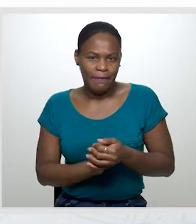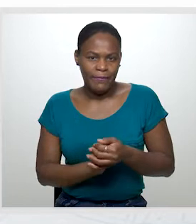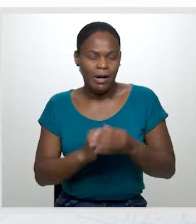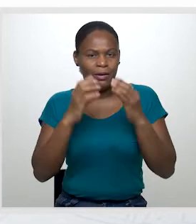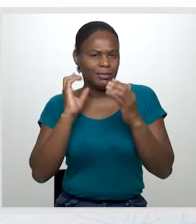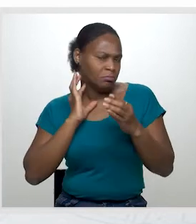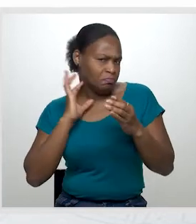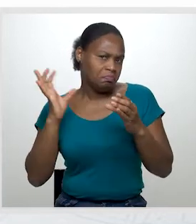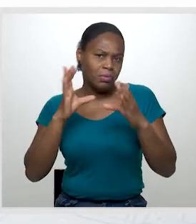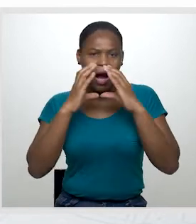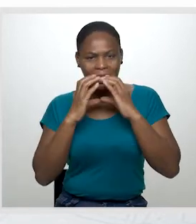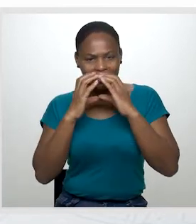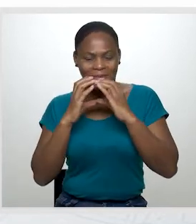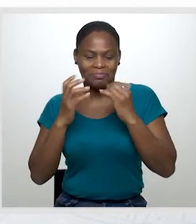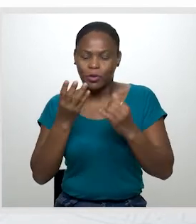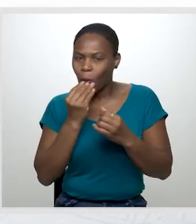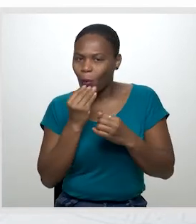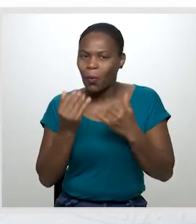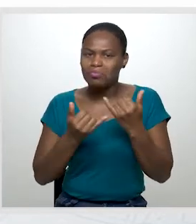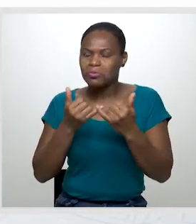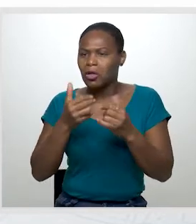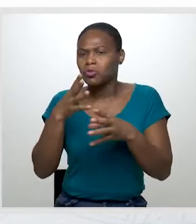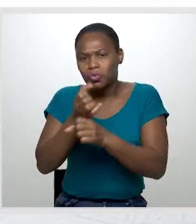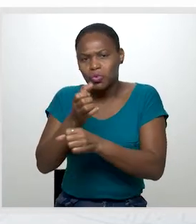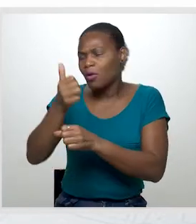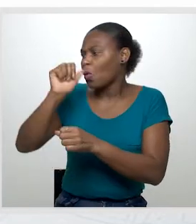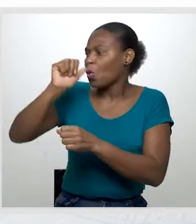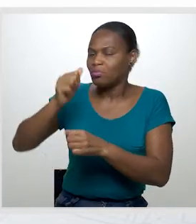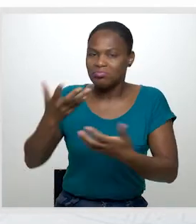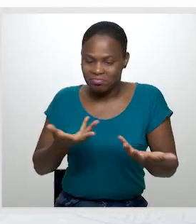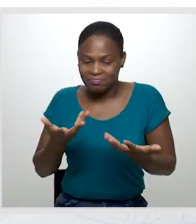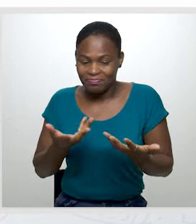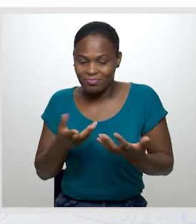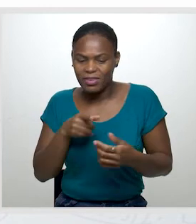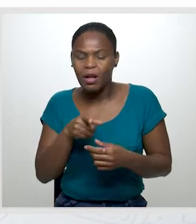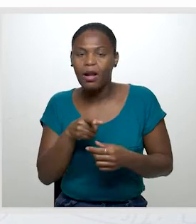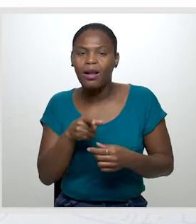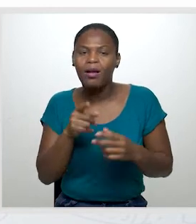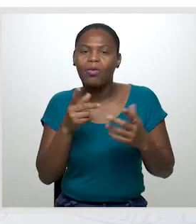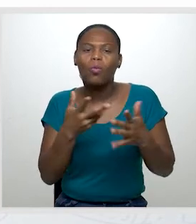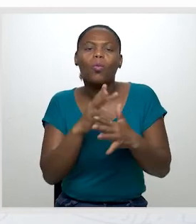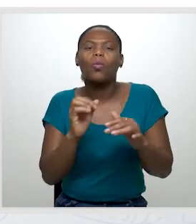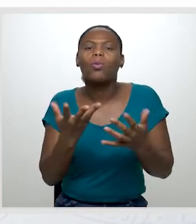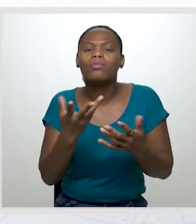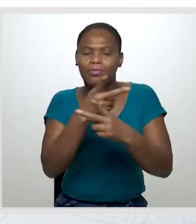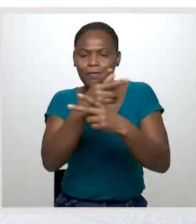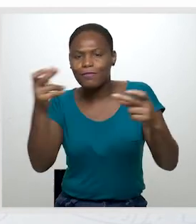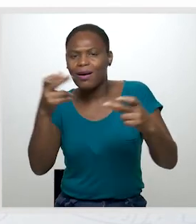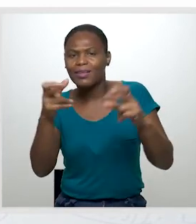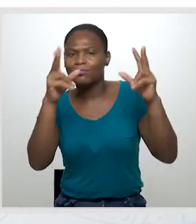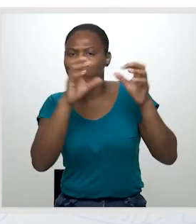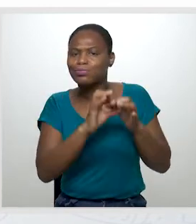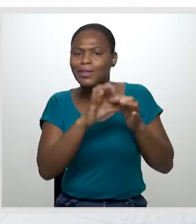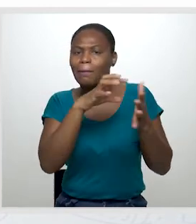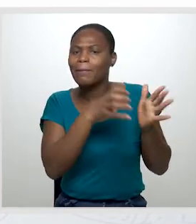Des hamburgers. Ils sont en train de boire des jus, de la boisson. Alors ici, quelle est la phrase qui correspond à cette